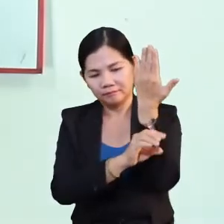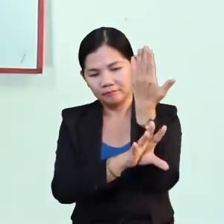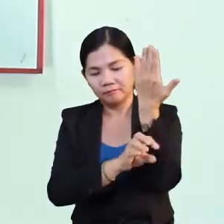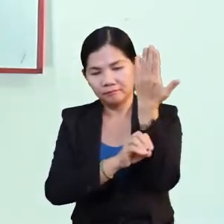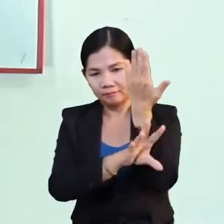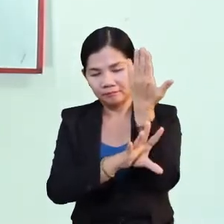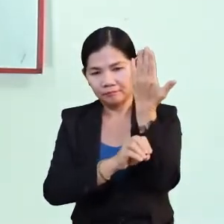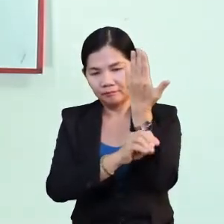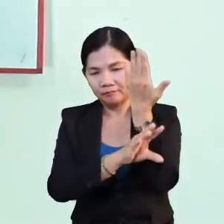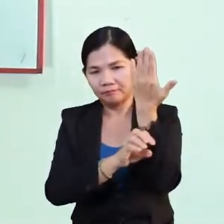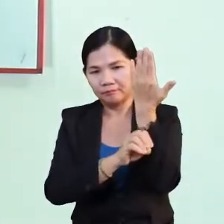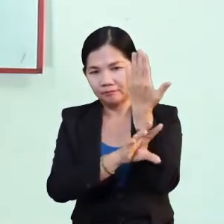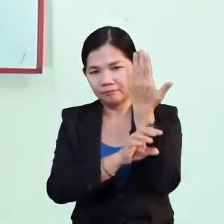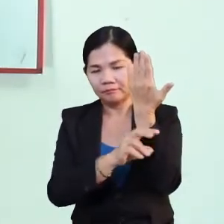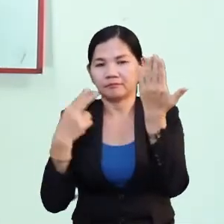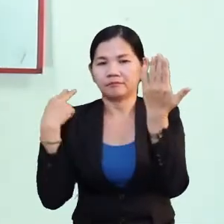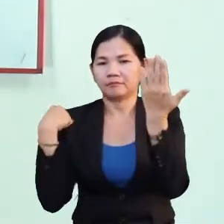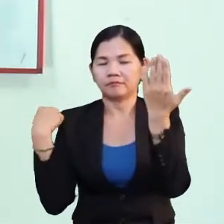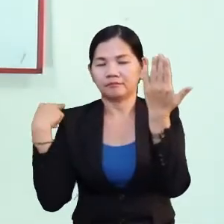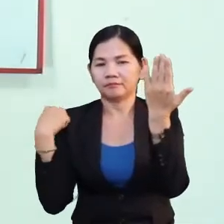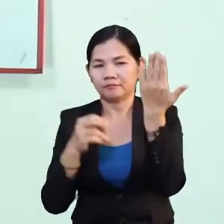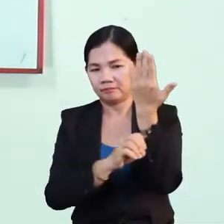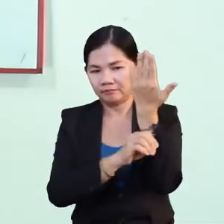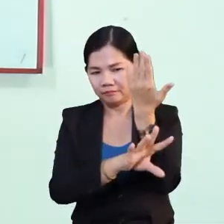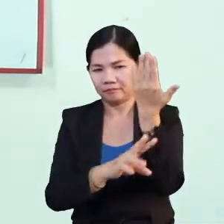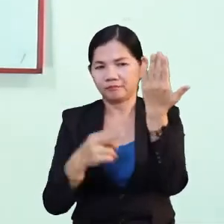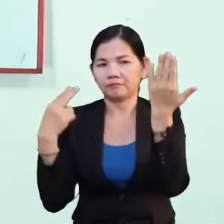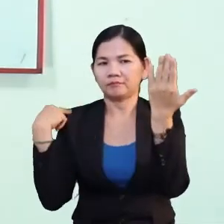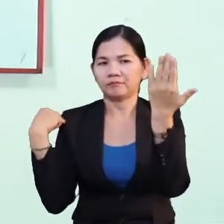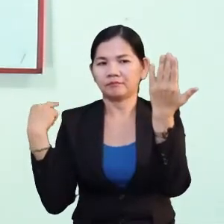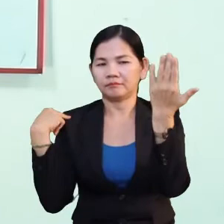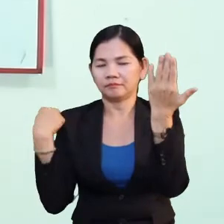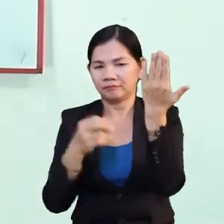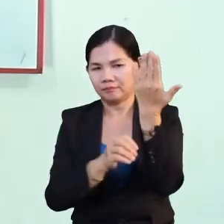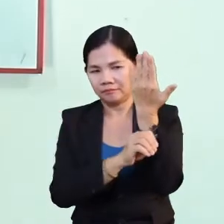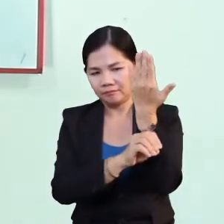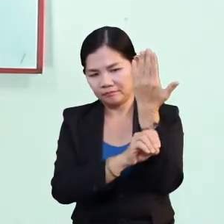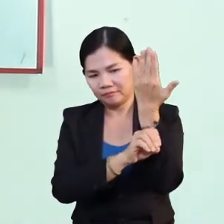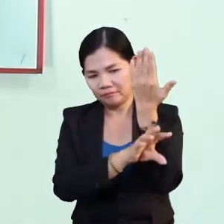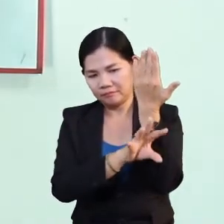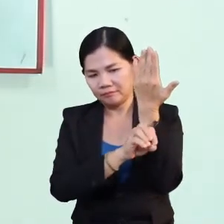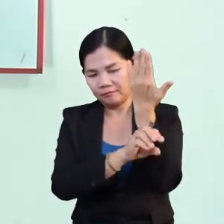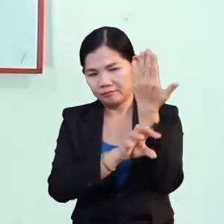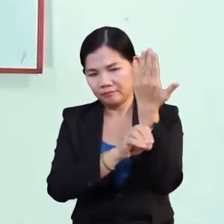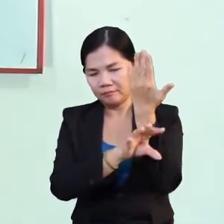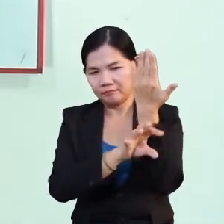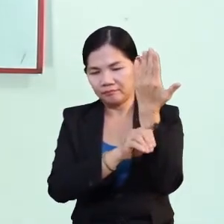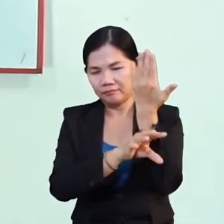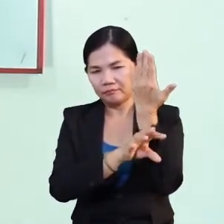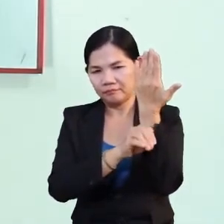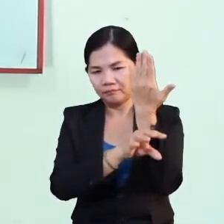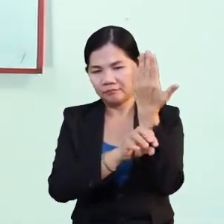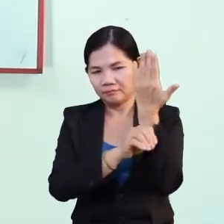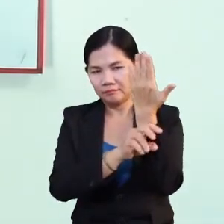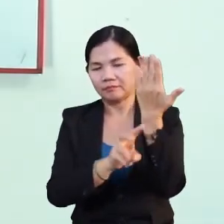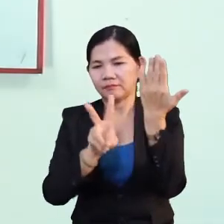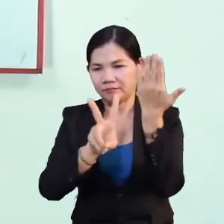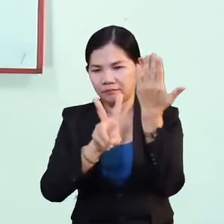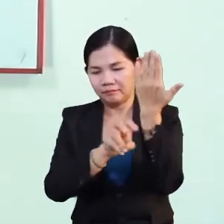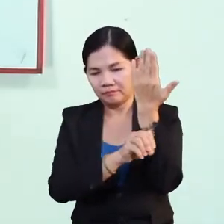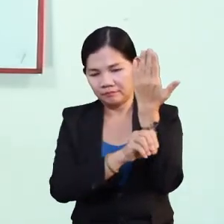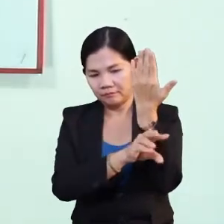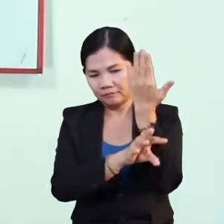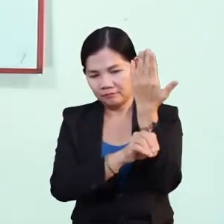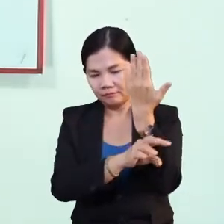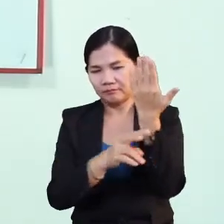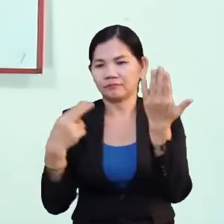កូនចាពណ៌លឿងពណ៌លឿងនោះគឺនៅចាកណ្ដាលកូនណាគឺនៅជួរទីចាទី